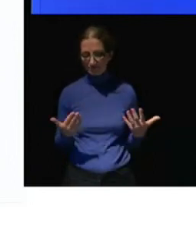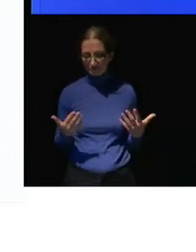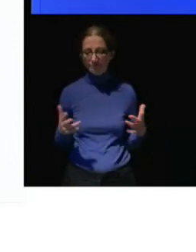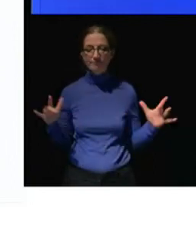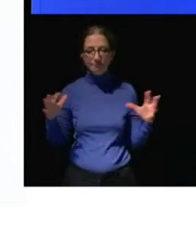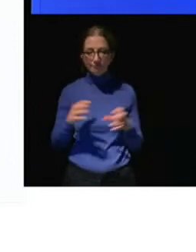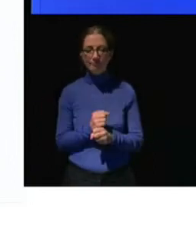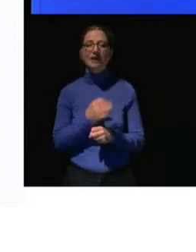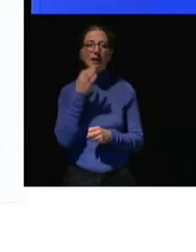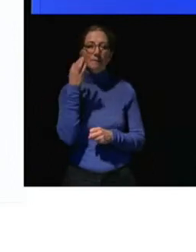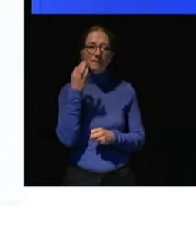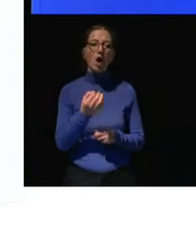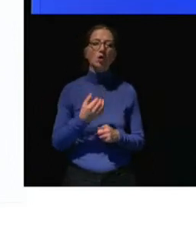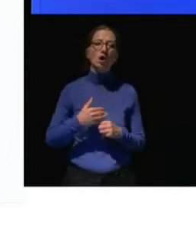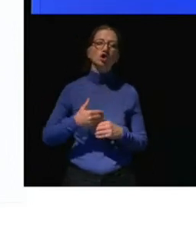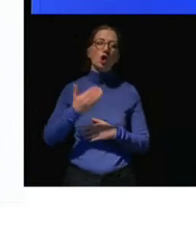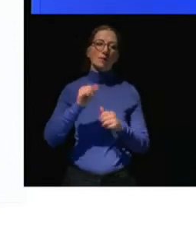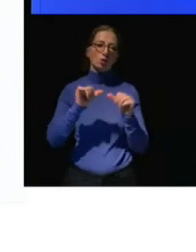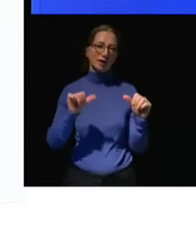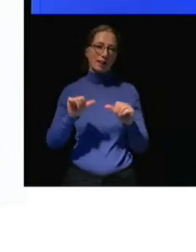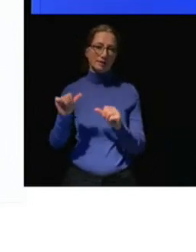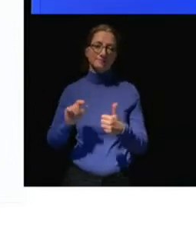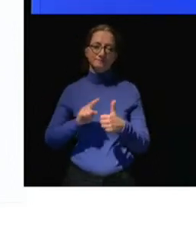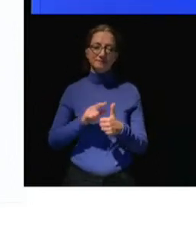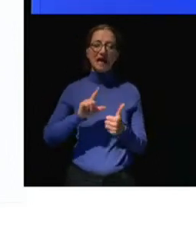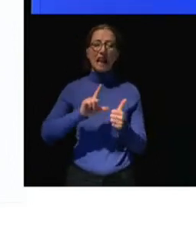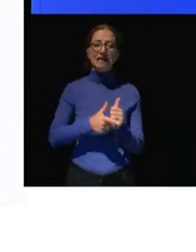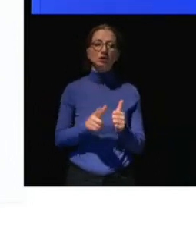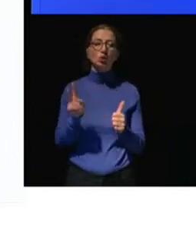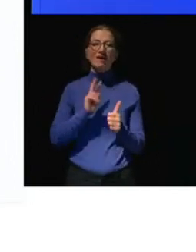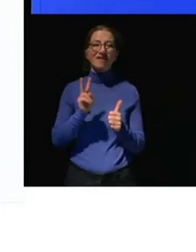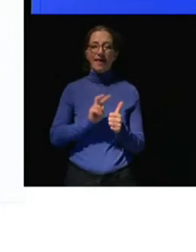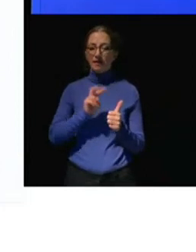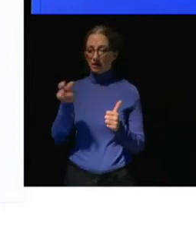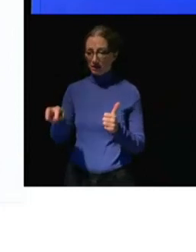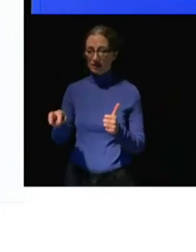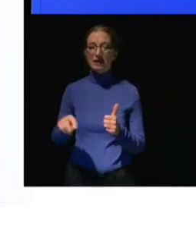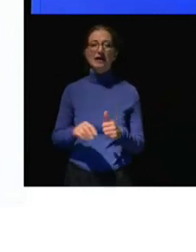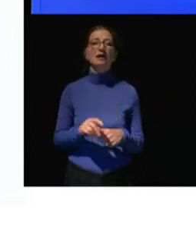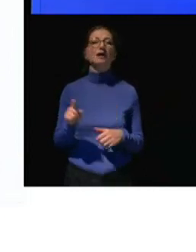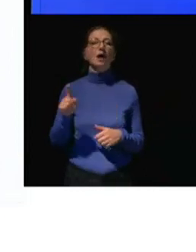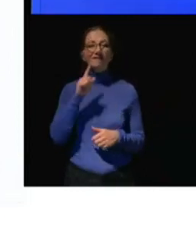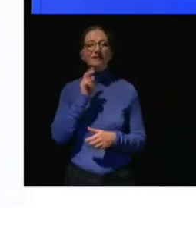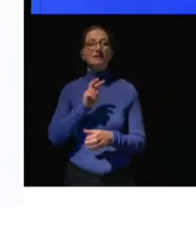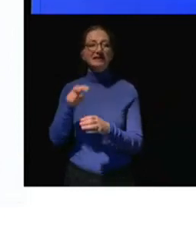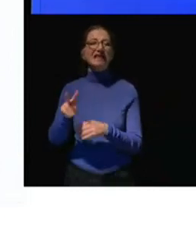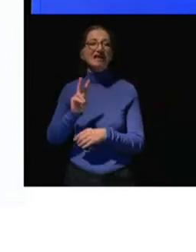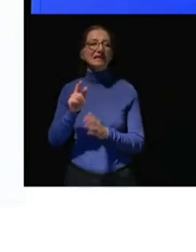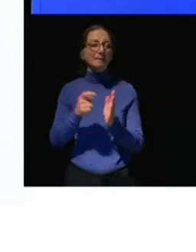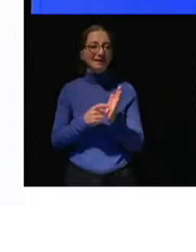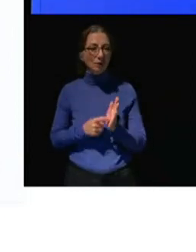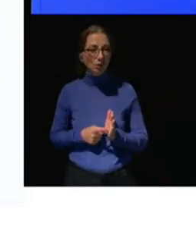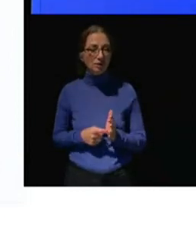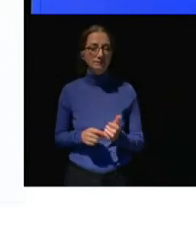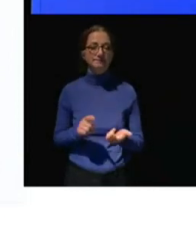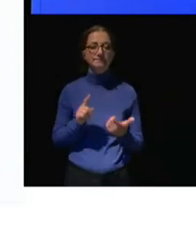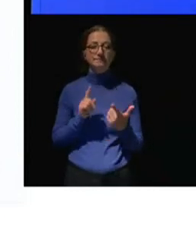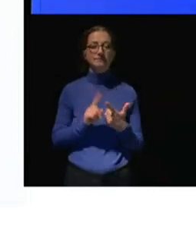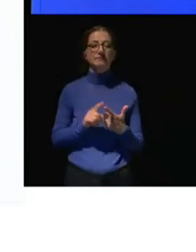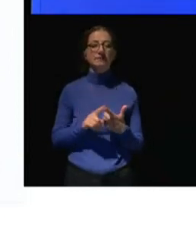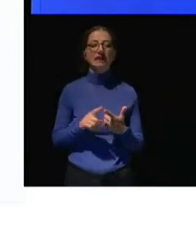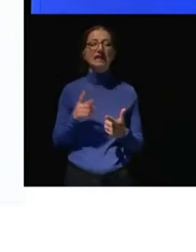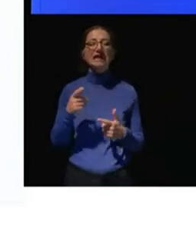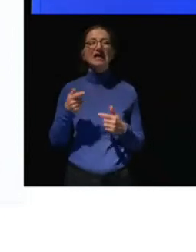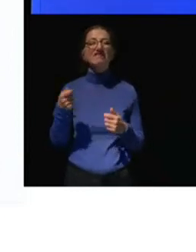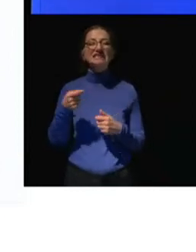werden. Erstens, wer hat Zugang zu den Leistungen und unter welchen Bedingungen? Zweitens, wie wird die Versicherung finanziert? Wie